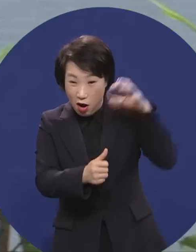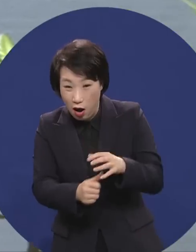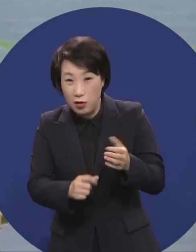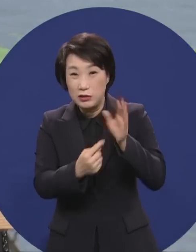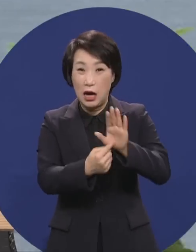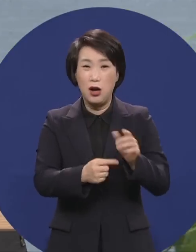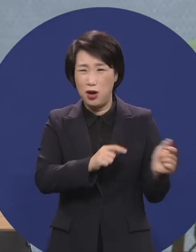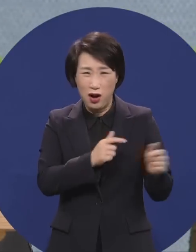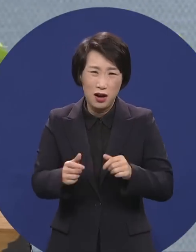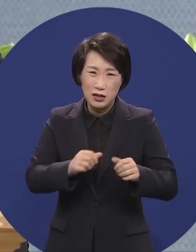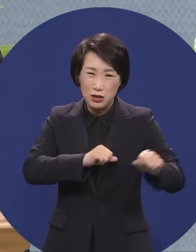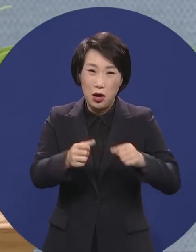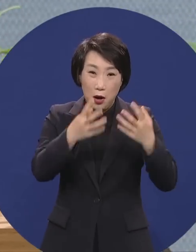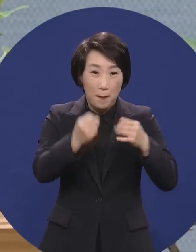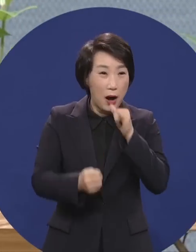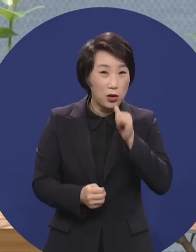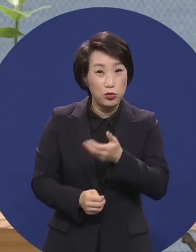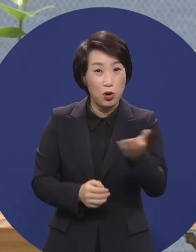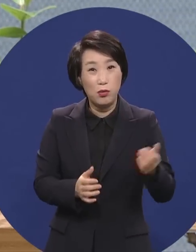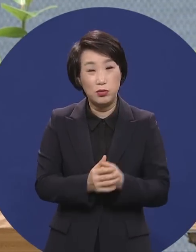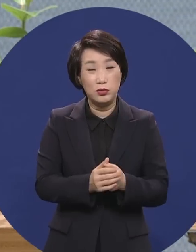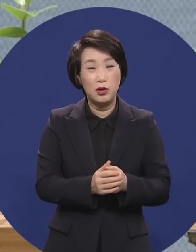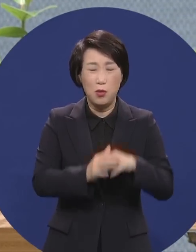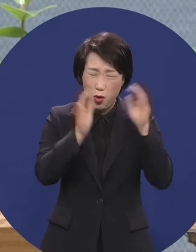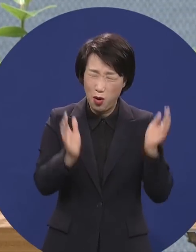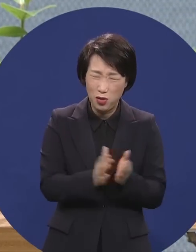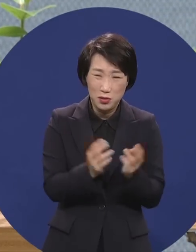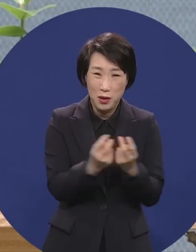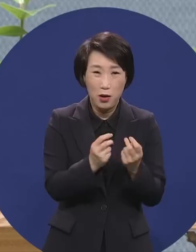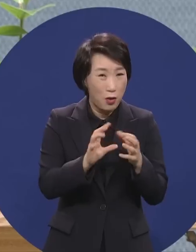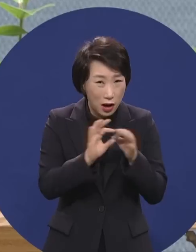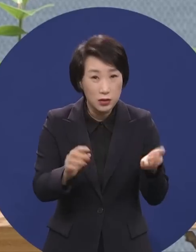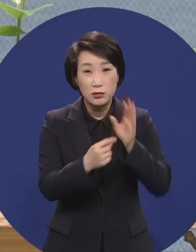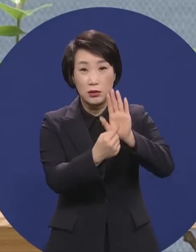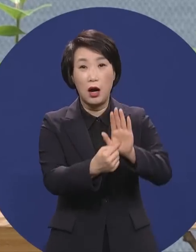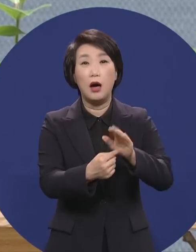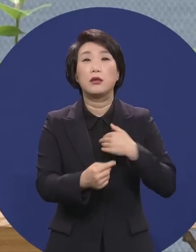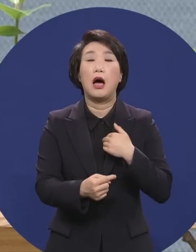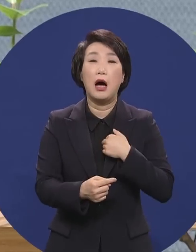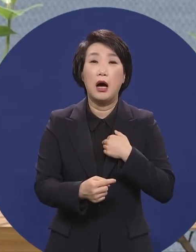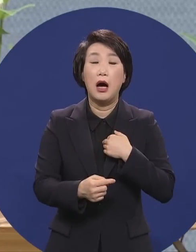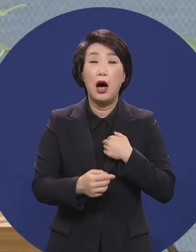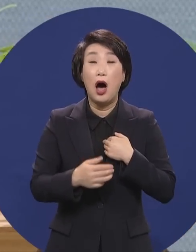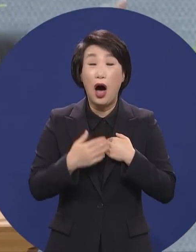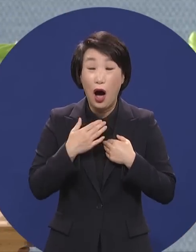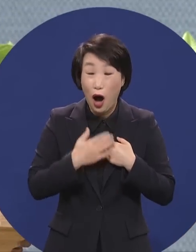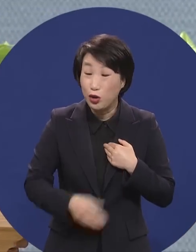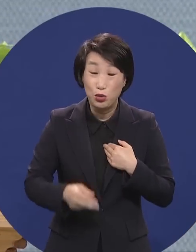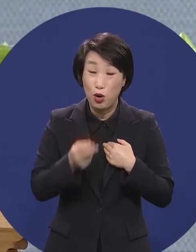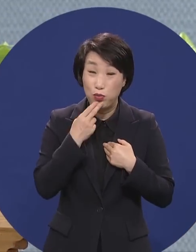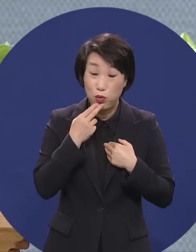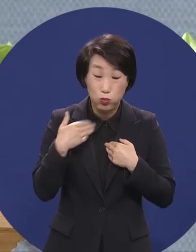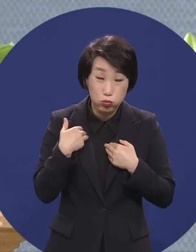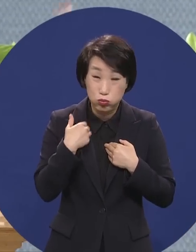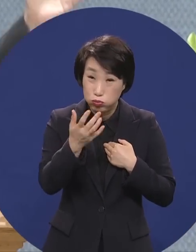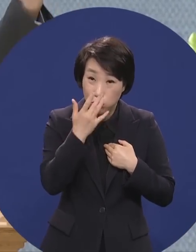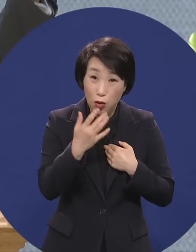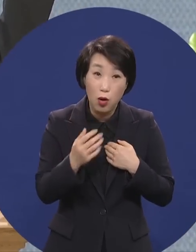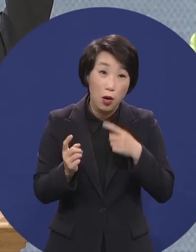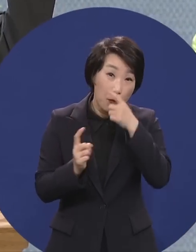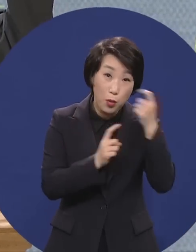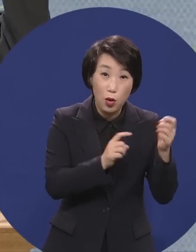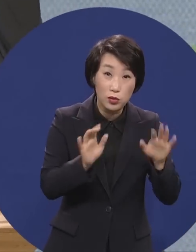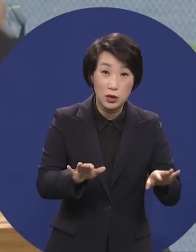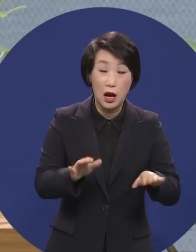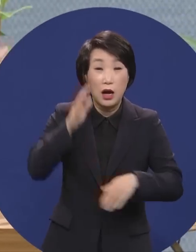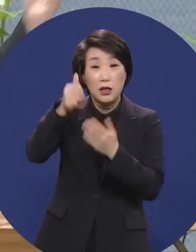나타나고, 별수작으로 별수단으로 다 나타나서 나를 알지 못하게 미혹해서 하나님의